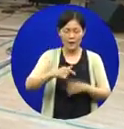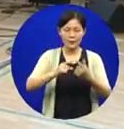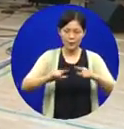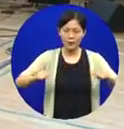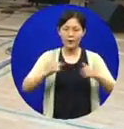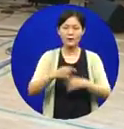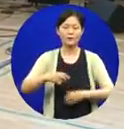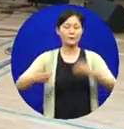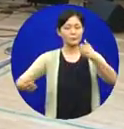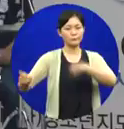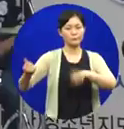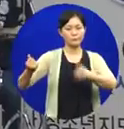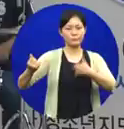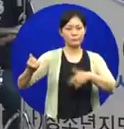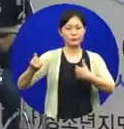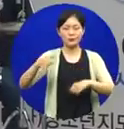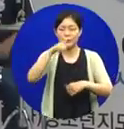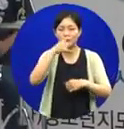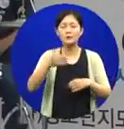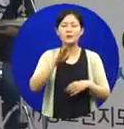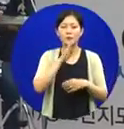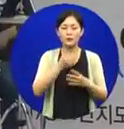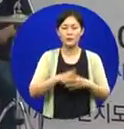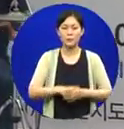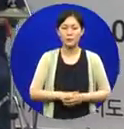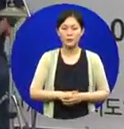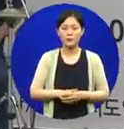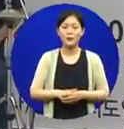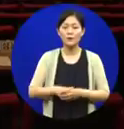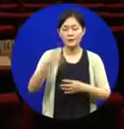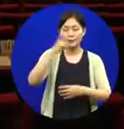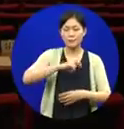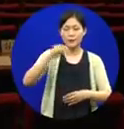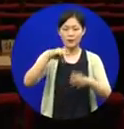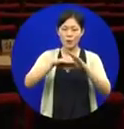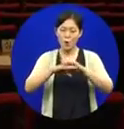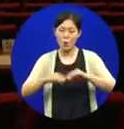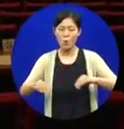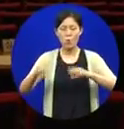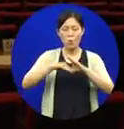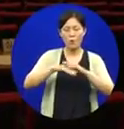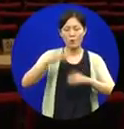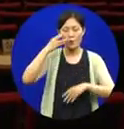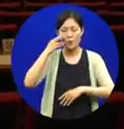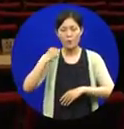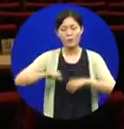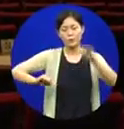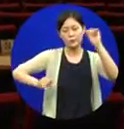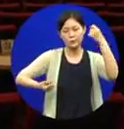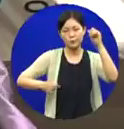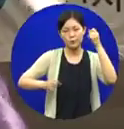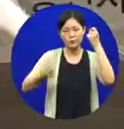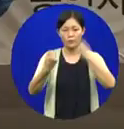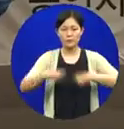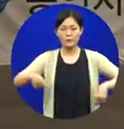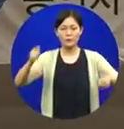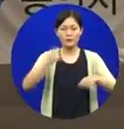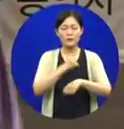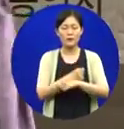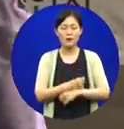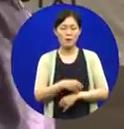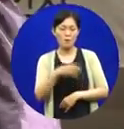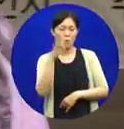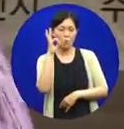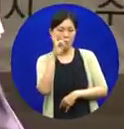락밴드까지 다양한 장르의 연주 실력을 겨룬 음악부문 경연장과 음악과 어우러져 혼신을 다해 몸을 움직이는 무용부문